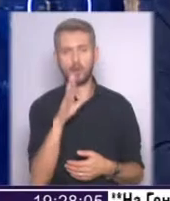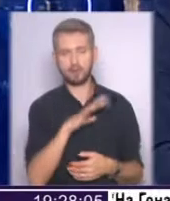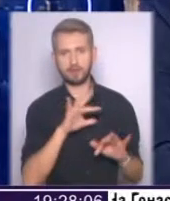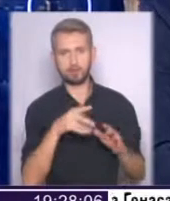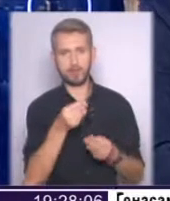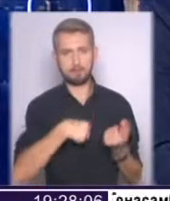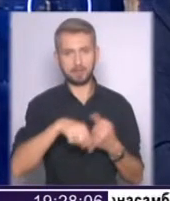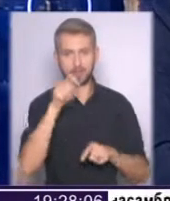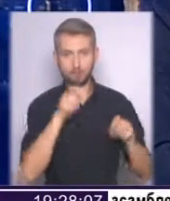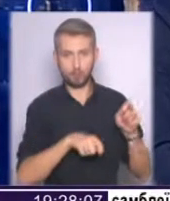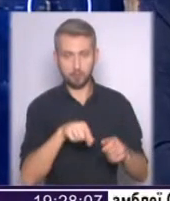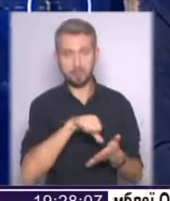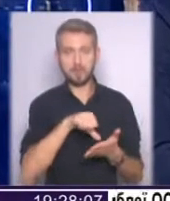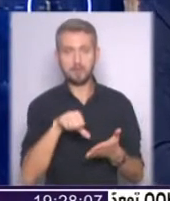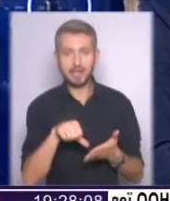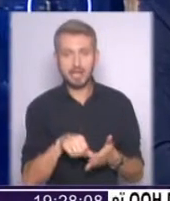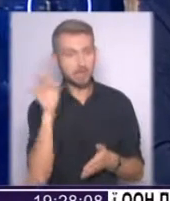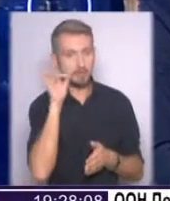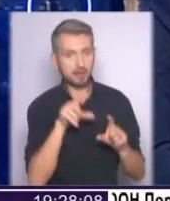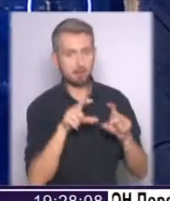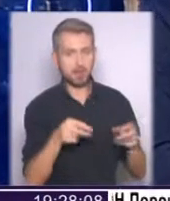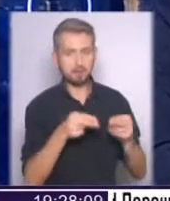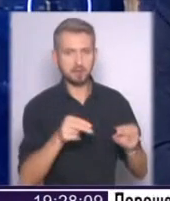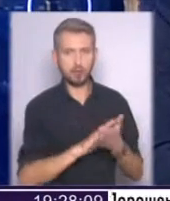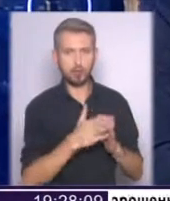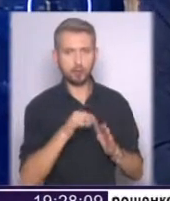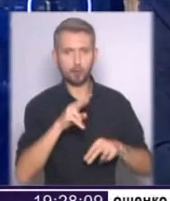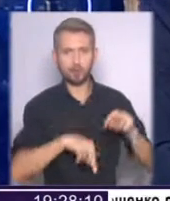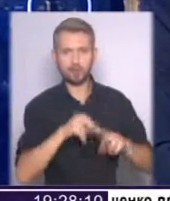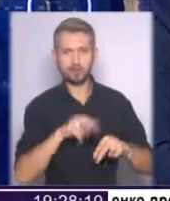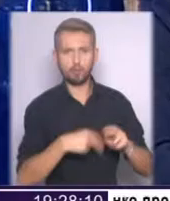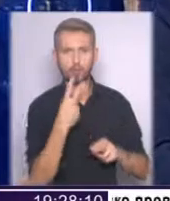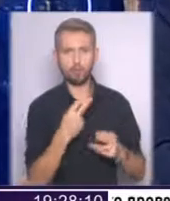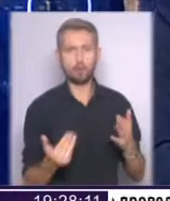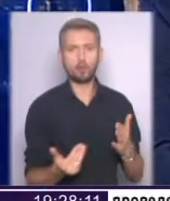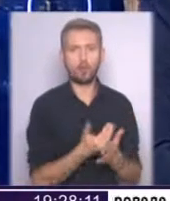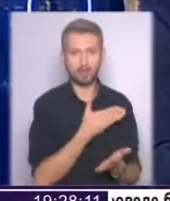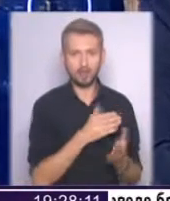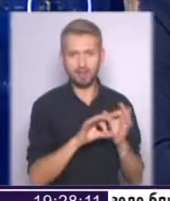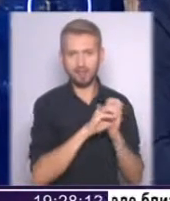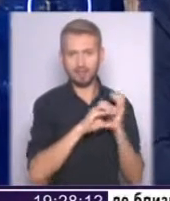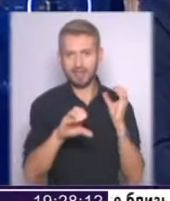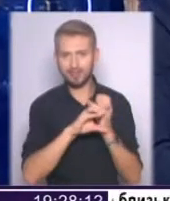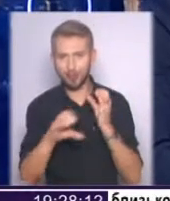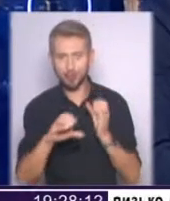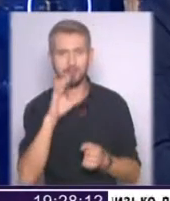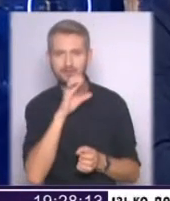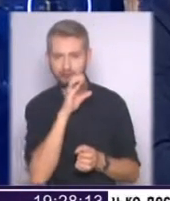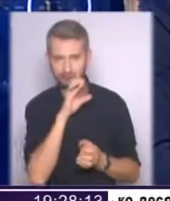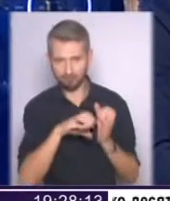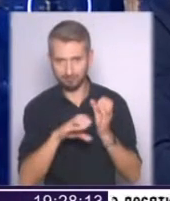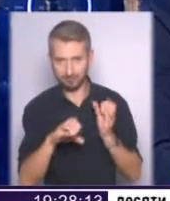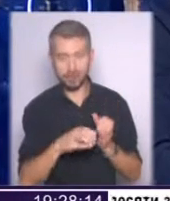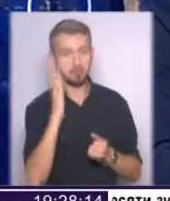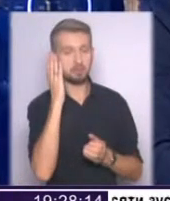представники німецьких компаній підписали з «Газпромом» угоду про будівництво 2 нових ниток Північного потоку. В перспективі, якщо